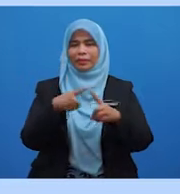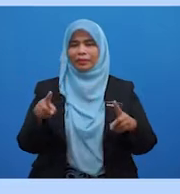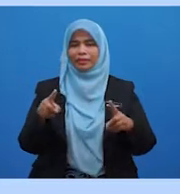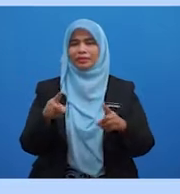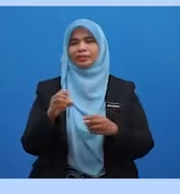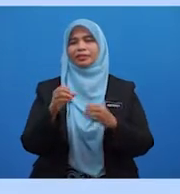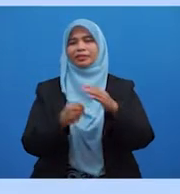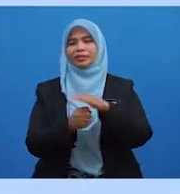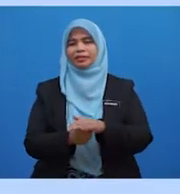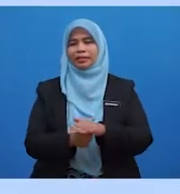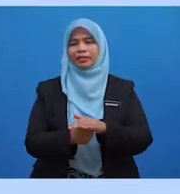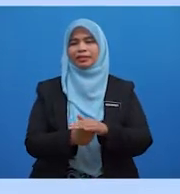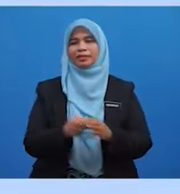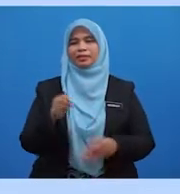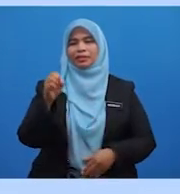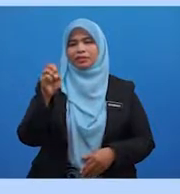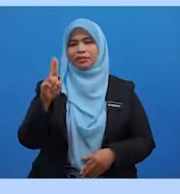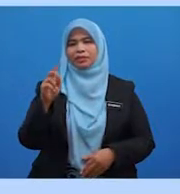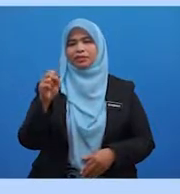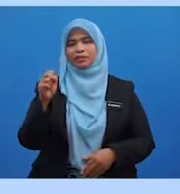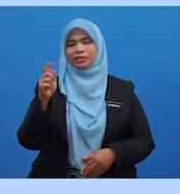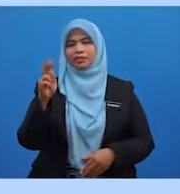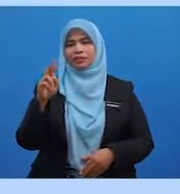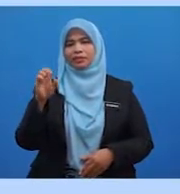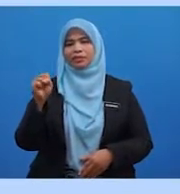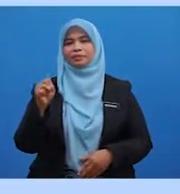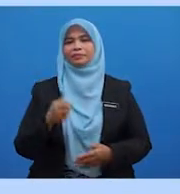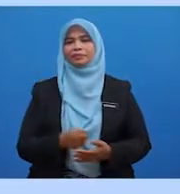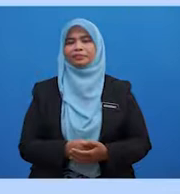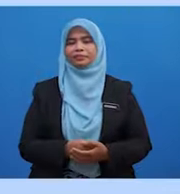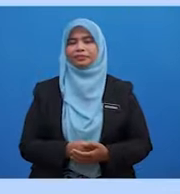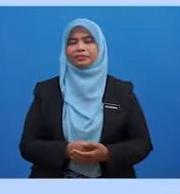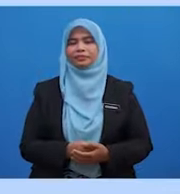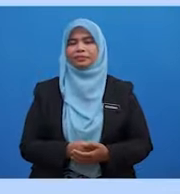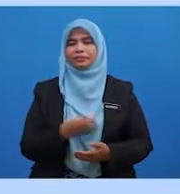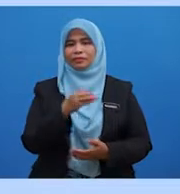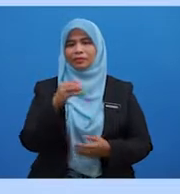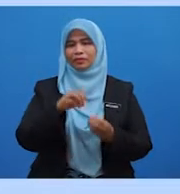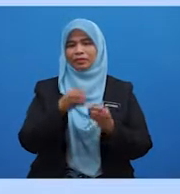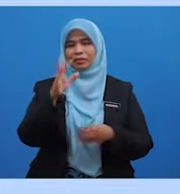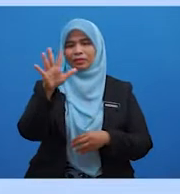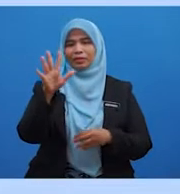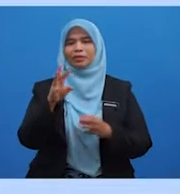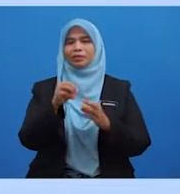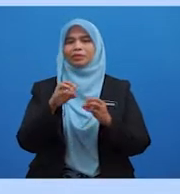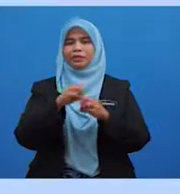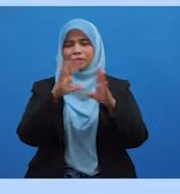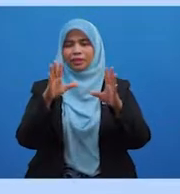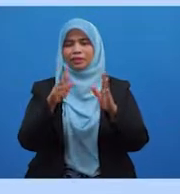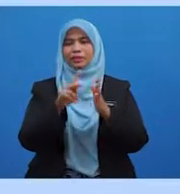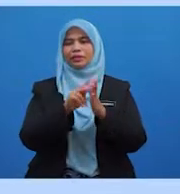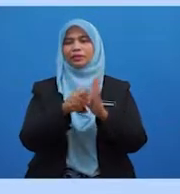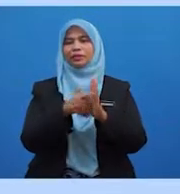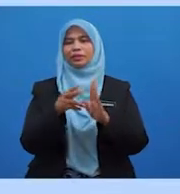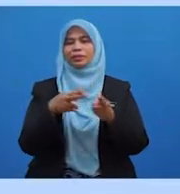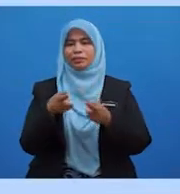stres, eustress, distress, hyperstress dan hypostress. Dan yang kelima, menjelaskan